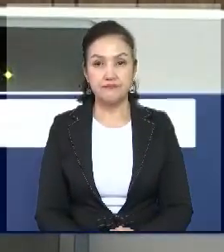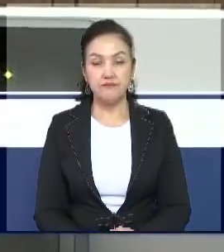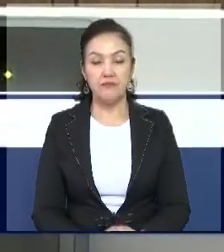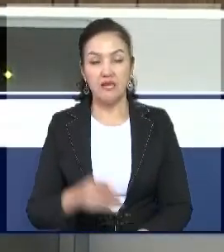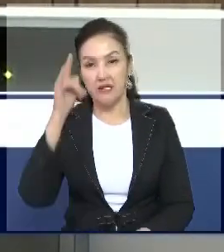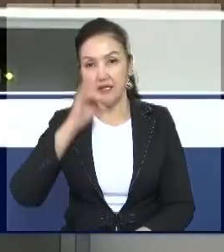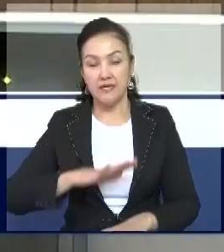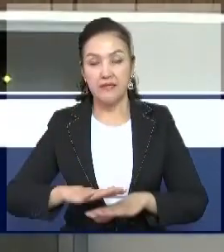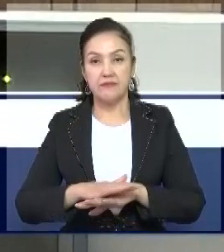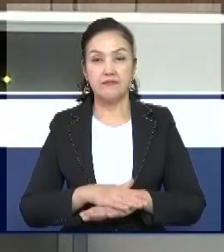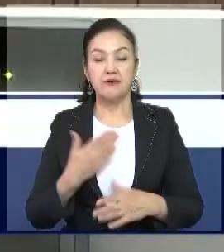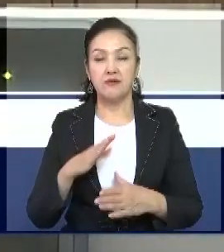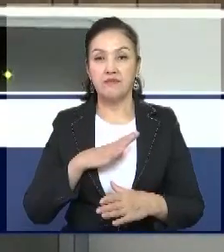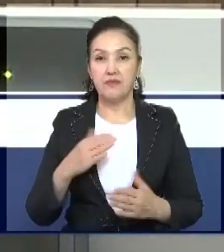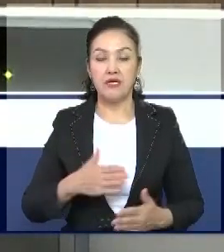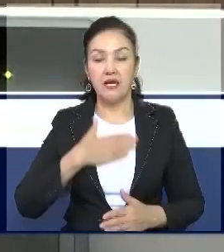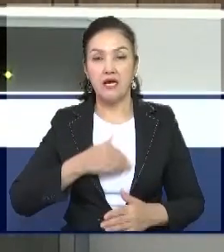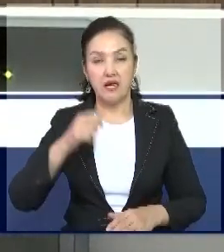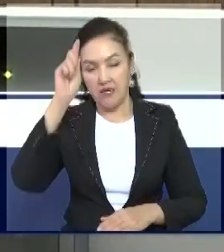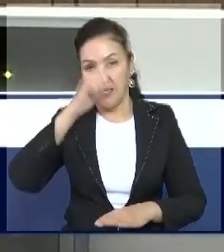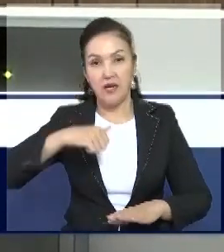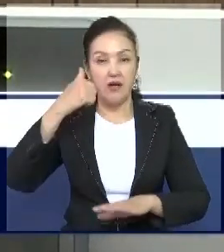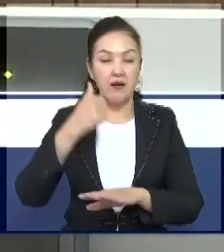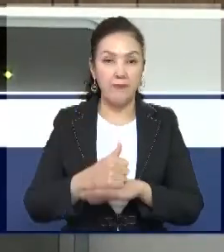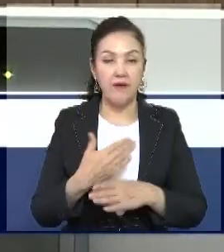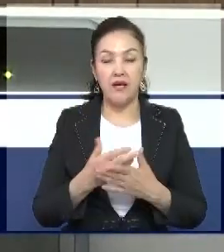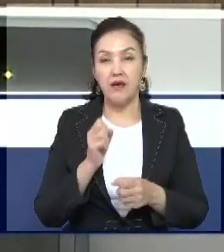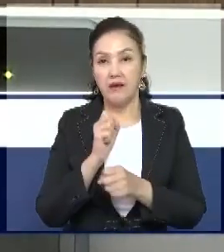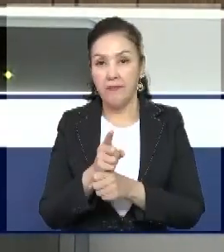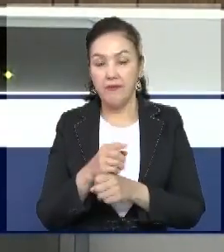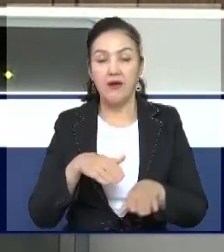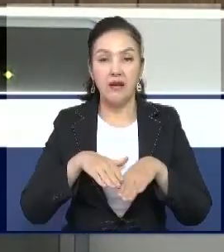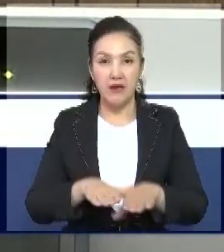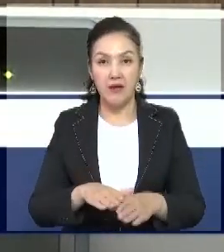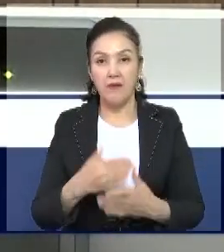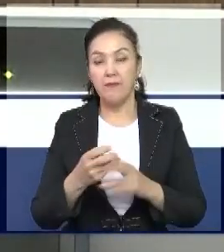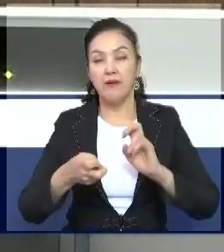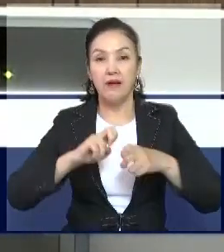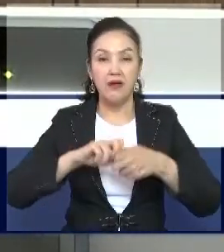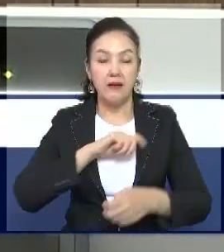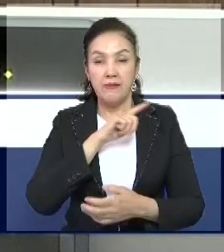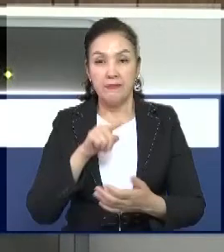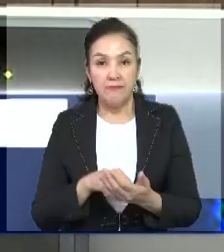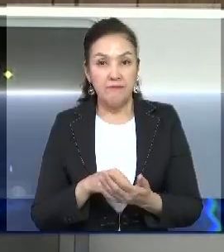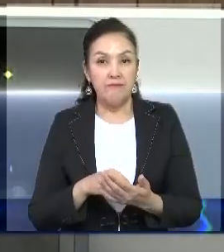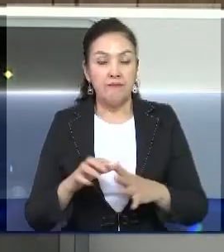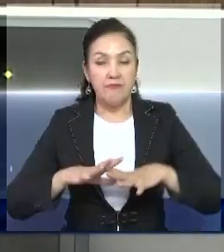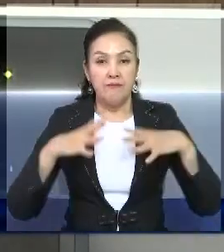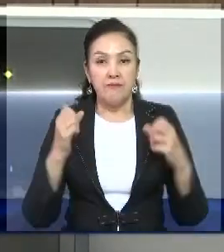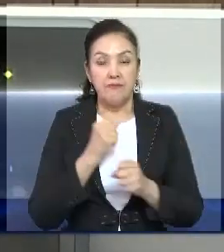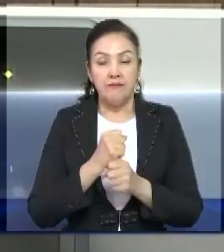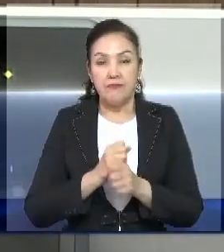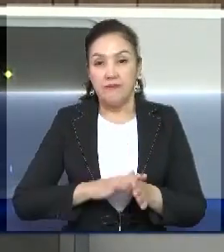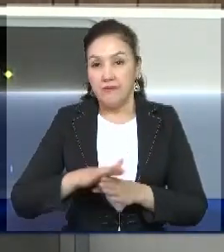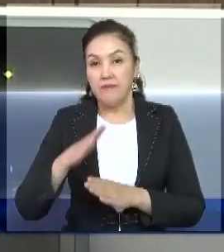Фонд «Казахстан Халкына» был создан по инициативе главы государства, и в его задачи входит решение актуальных проблемных вопросов. Большая работа уже